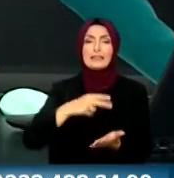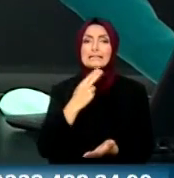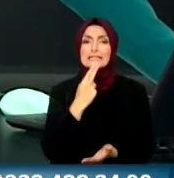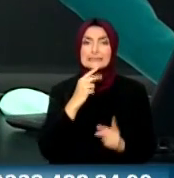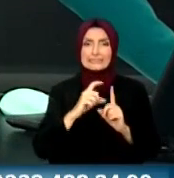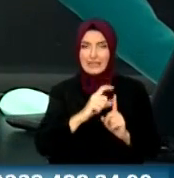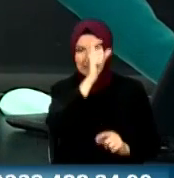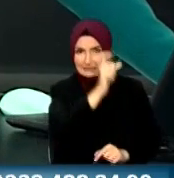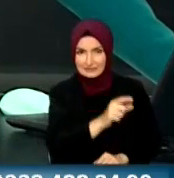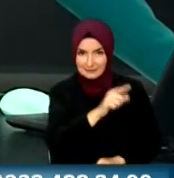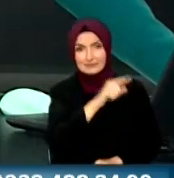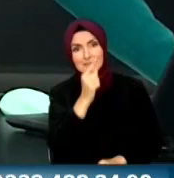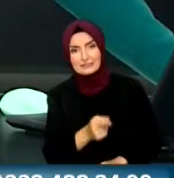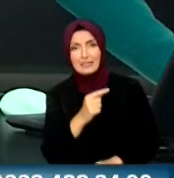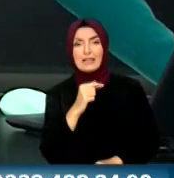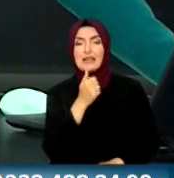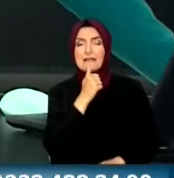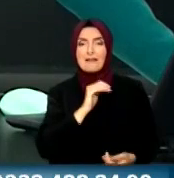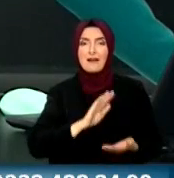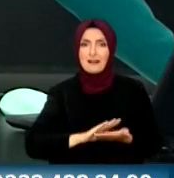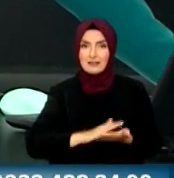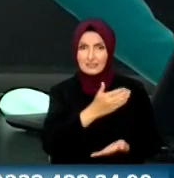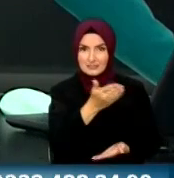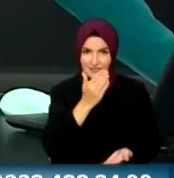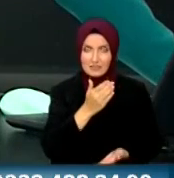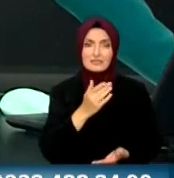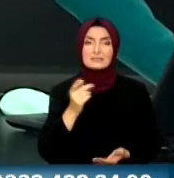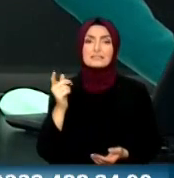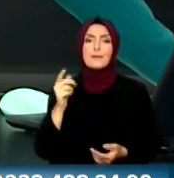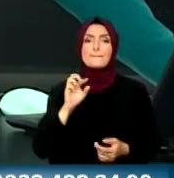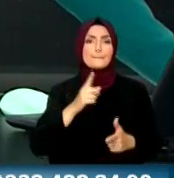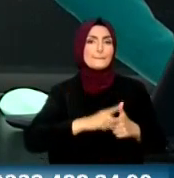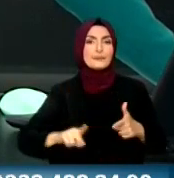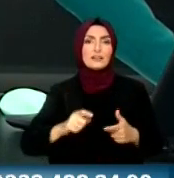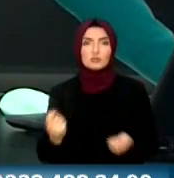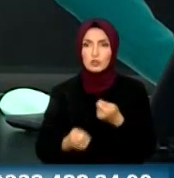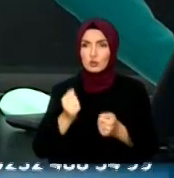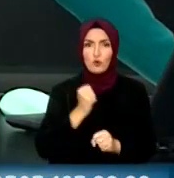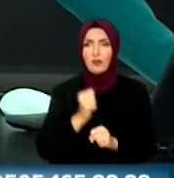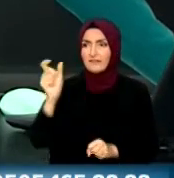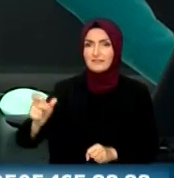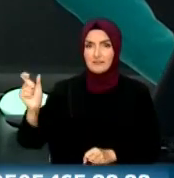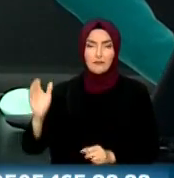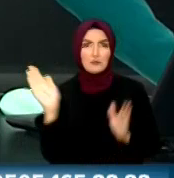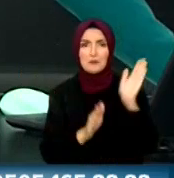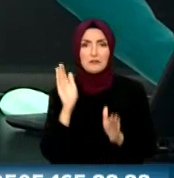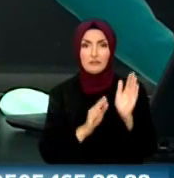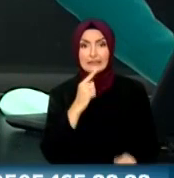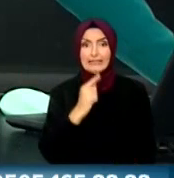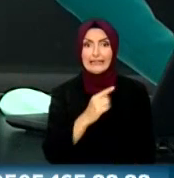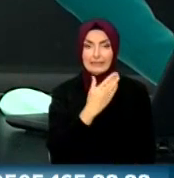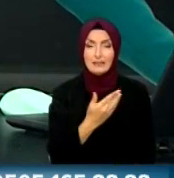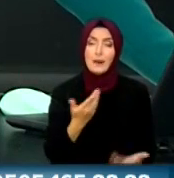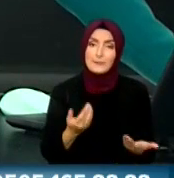iddia etmişti. Ama ortaya çıkan yeni görüntüler ve iddialar acaba olayın aslı başka mı sorusunu akıllara getirdi.